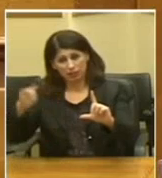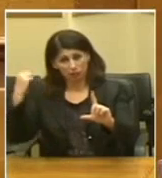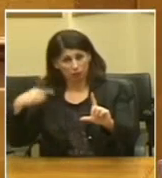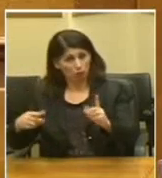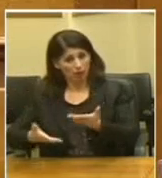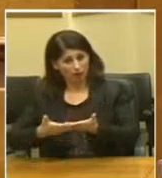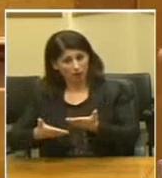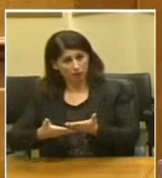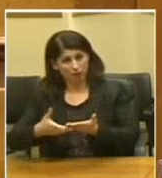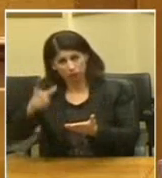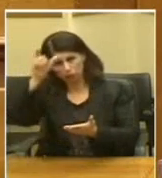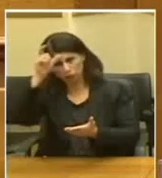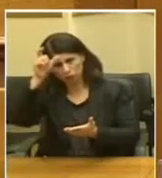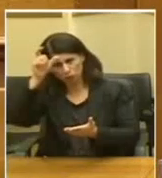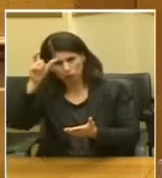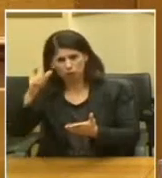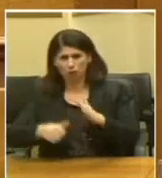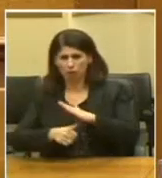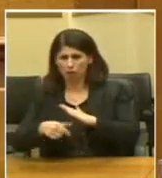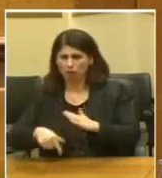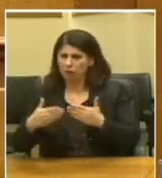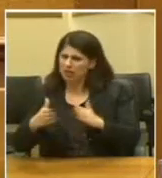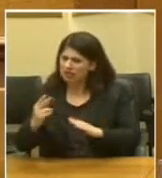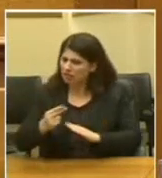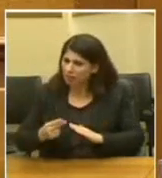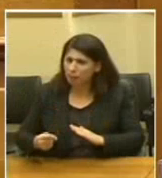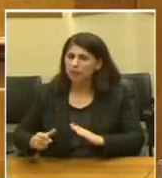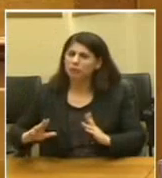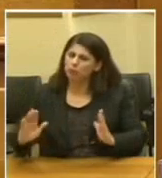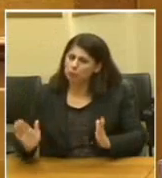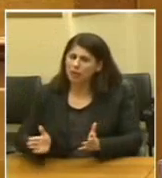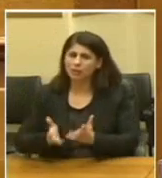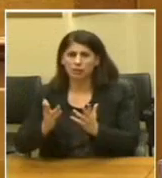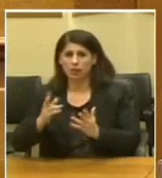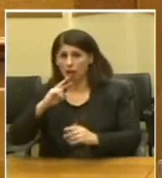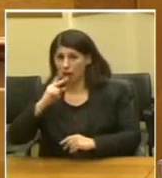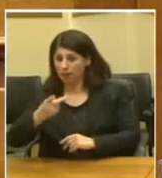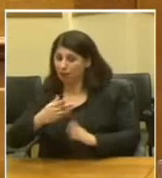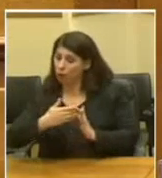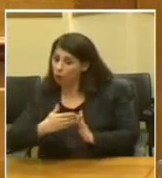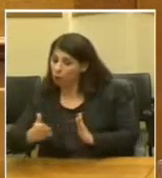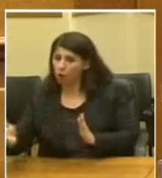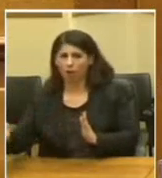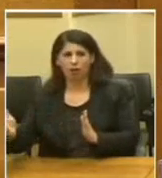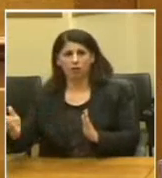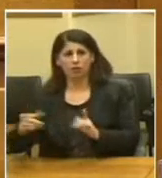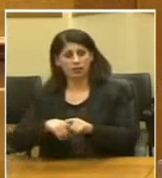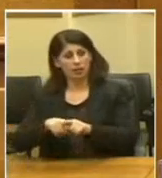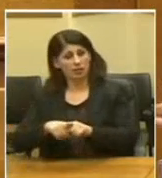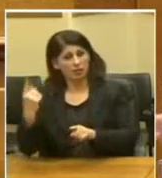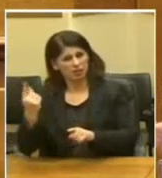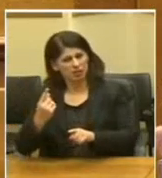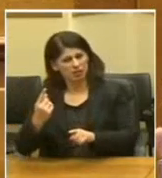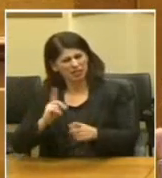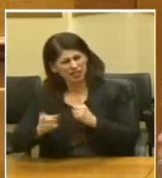Τούρκου Προέδρου εδώ, που ανοίξανε θέματα, που, εν πάση περιπτώσει, απαντήθηκαν όλα και σε σχέση με τις συνθήκες και όλα, δεν άνοιξε